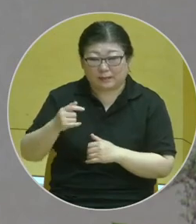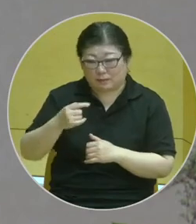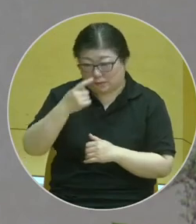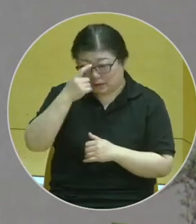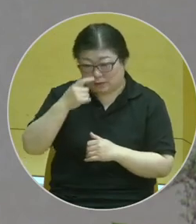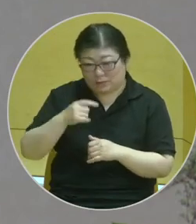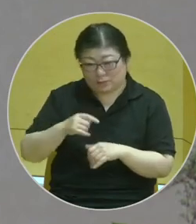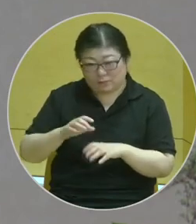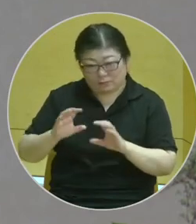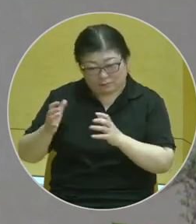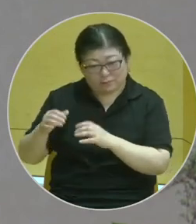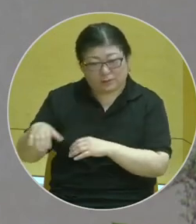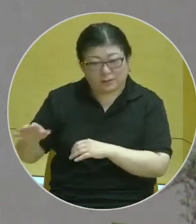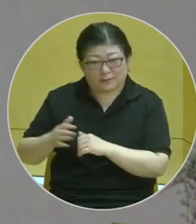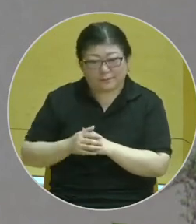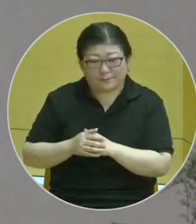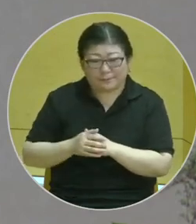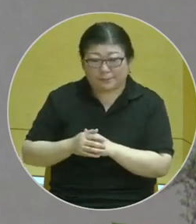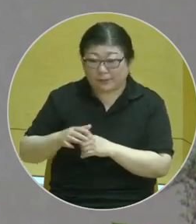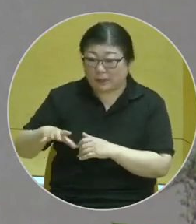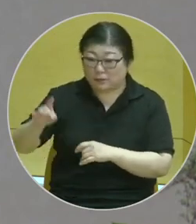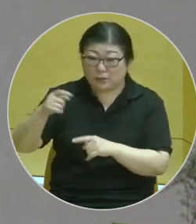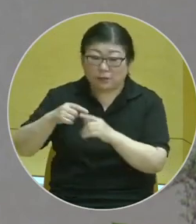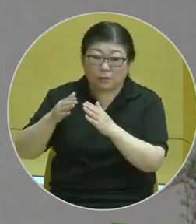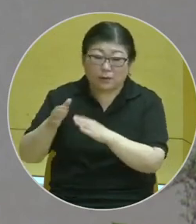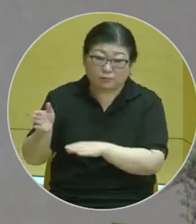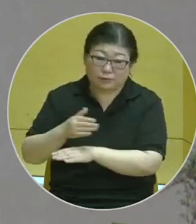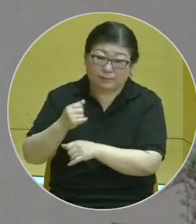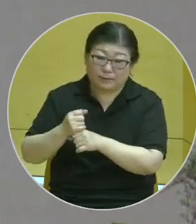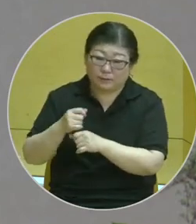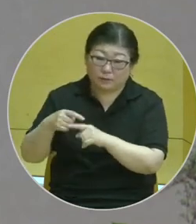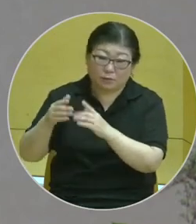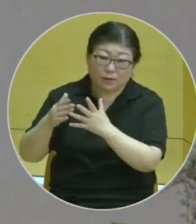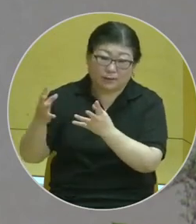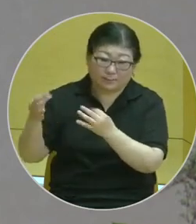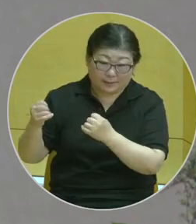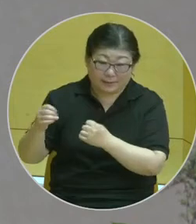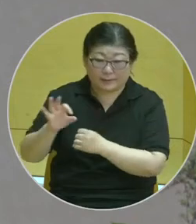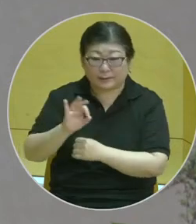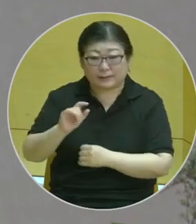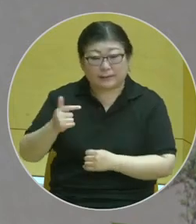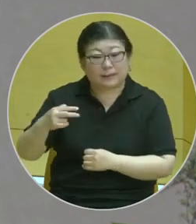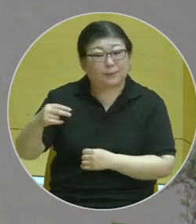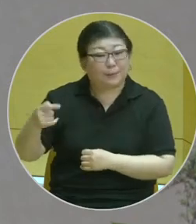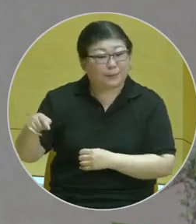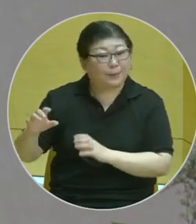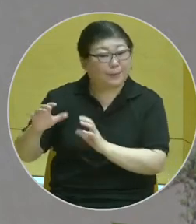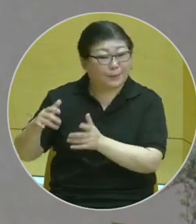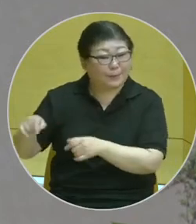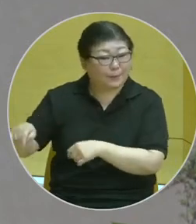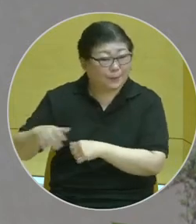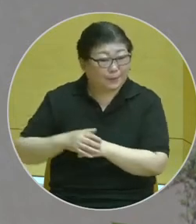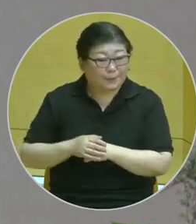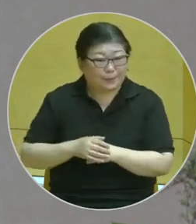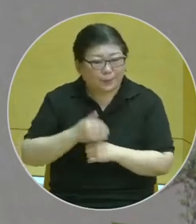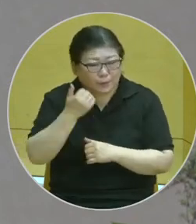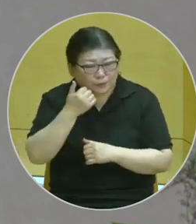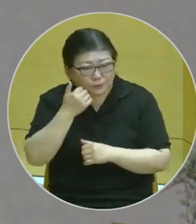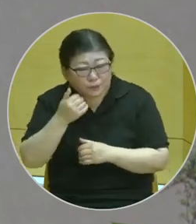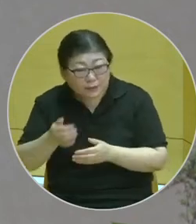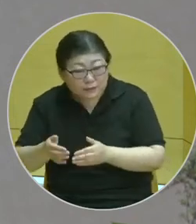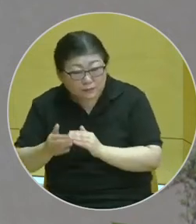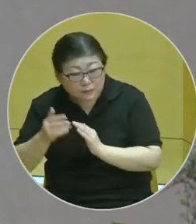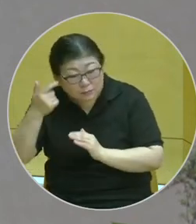초대 교회부터 만들어진 교회들이 있다 그래요 근데 그들에게서 이 교회를 누구에게 누구에게서 세워져야